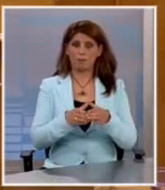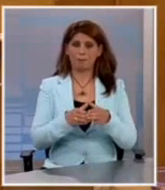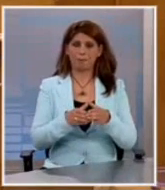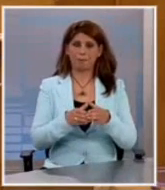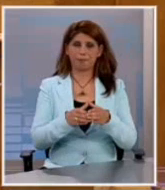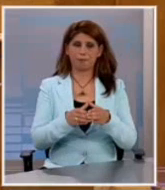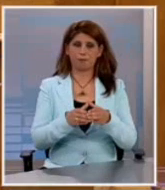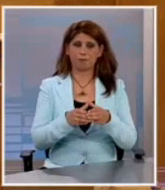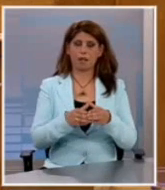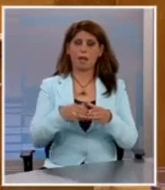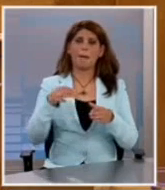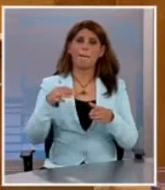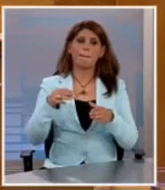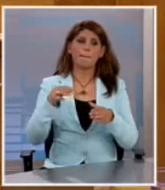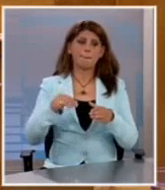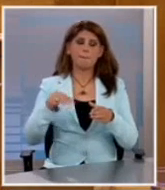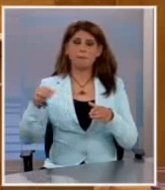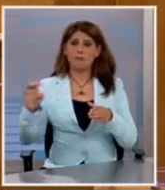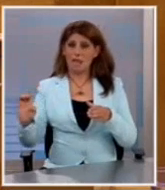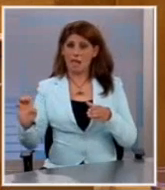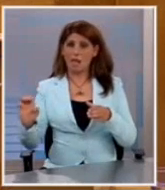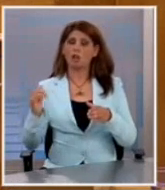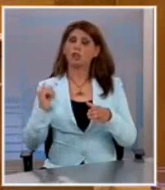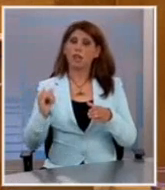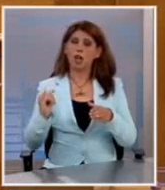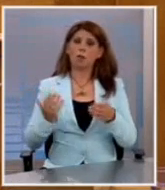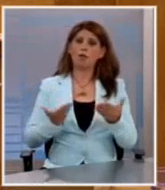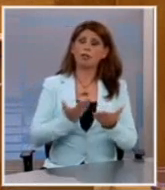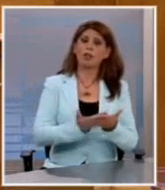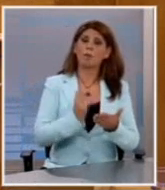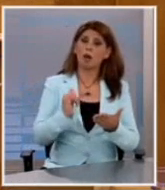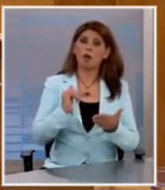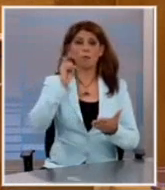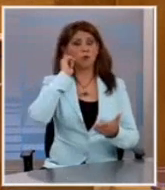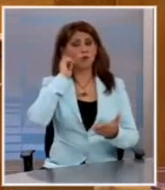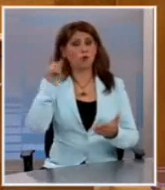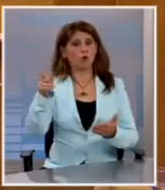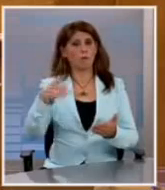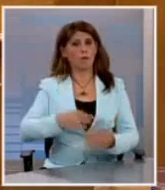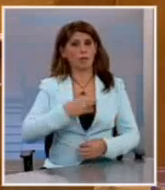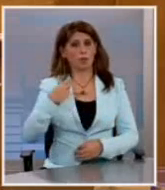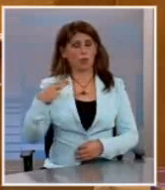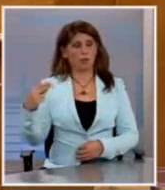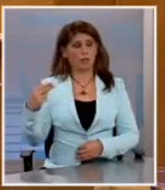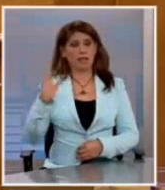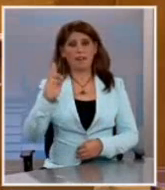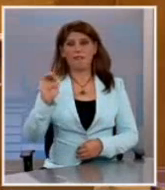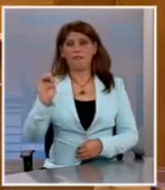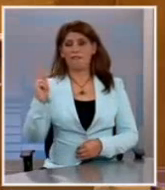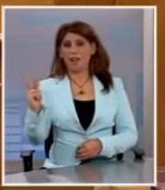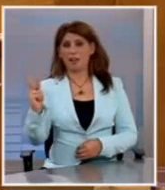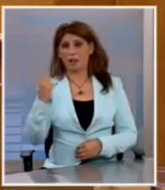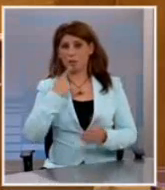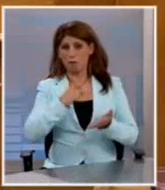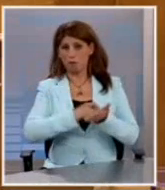από την Επιτροπή Μέσων Ελέγχου Μέσων Ενημέρωσης, ότι είναι ακόμα δηλωμένο στο όνομα του κυρίου Θοδωράκη, και πάρτε και το ΦΕΚ, το οποίο